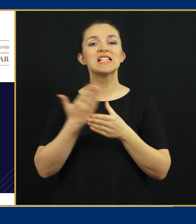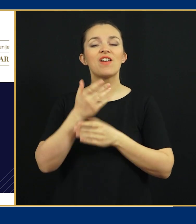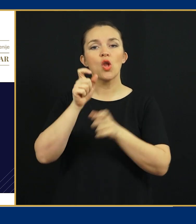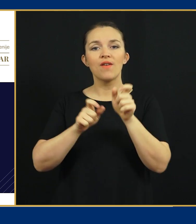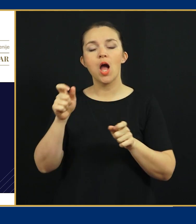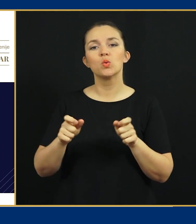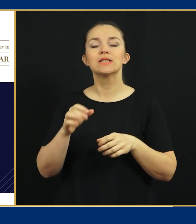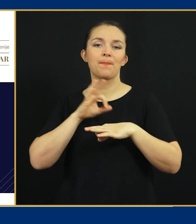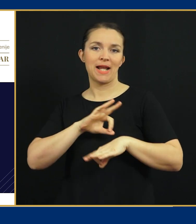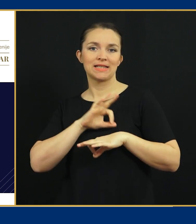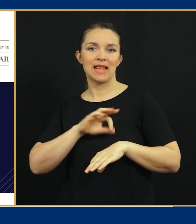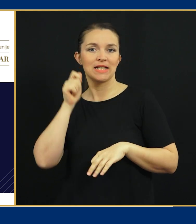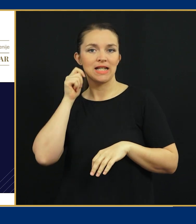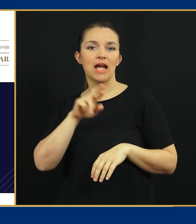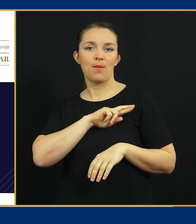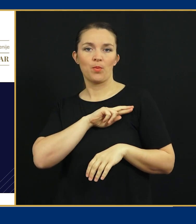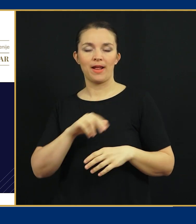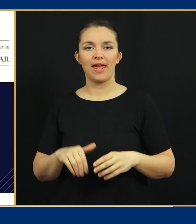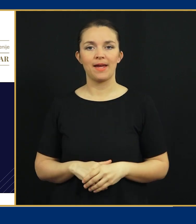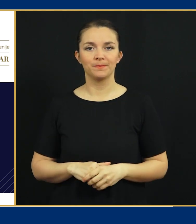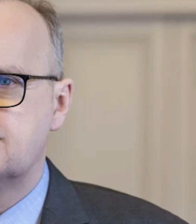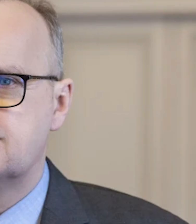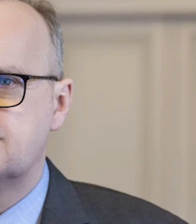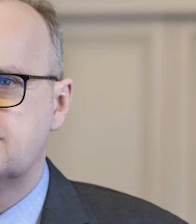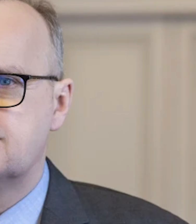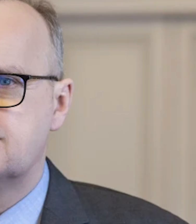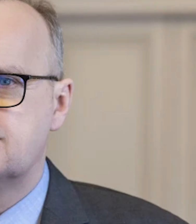Vsi svetovalci predsednice republike.